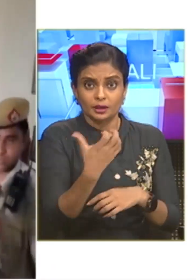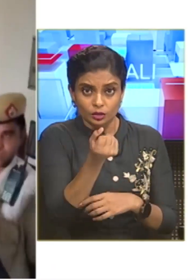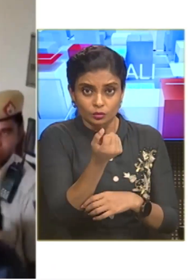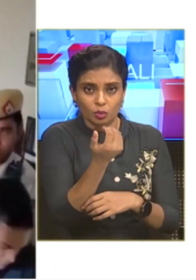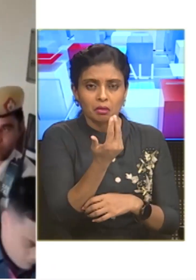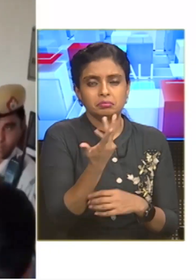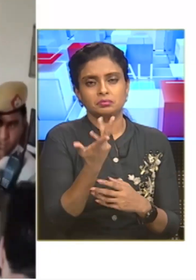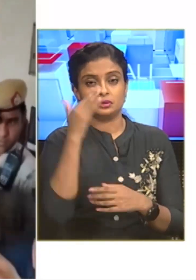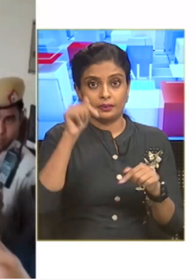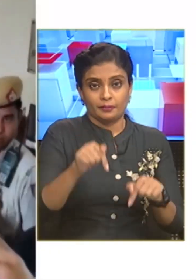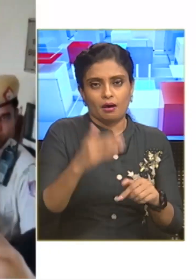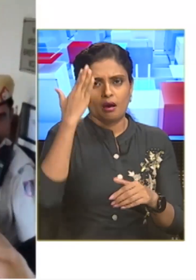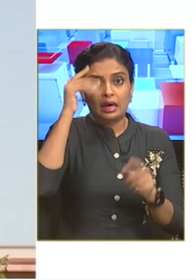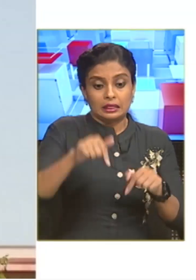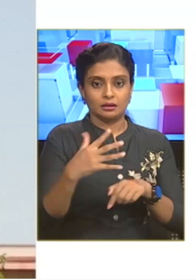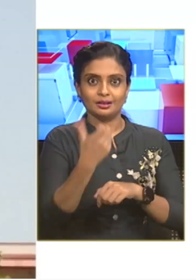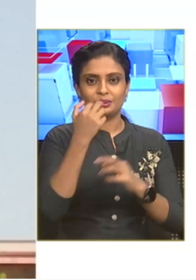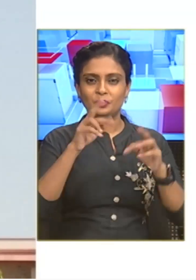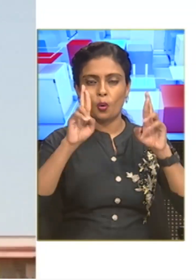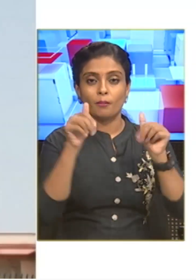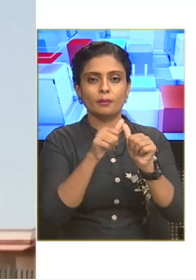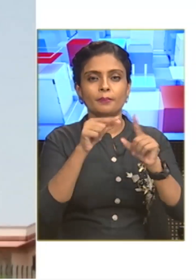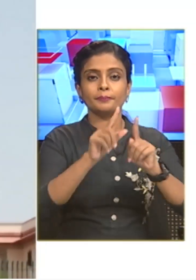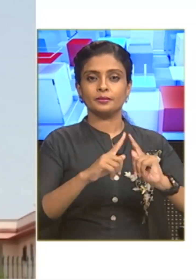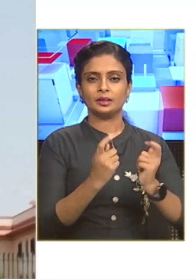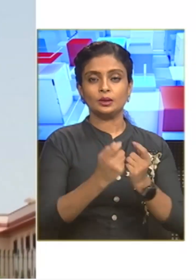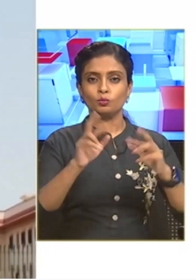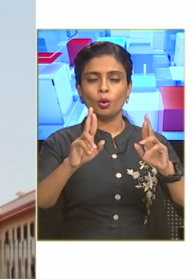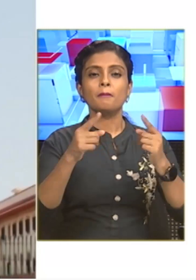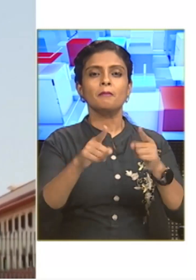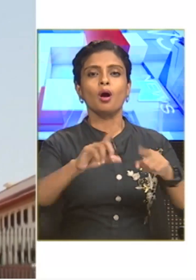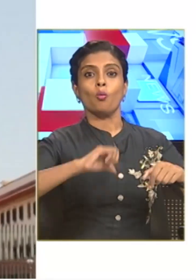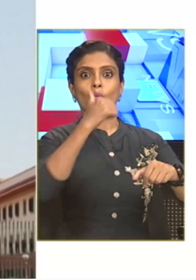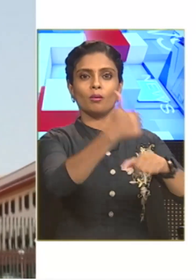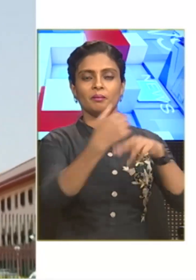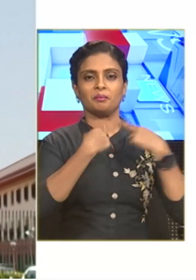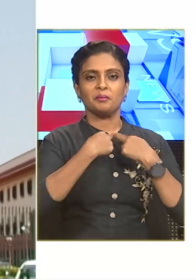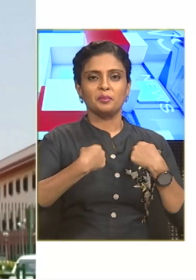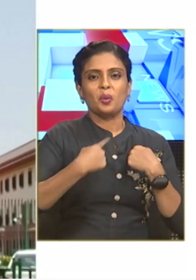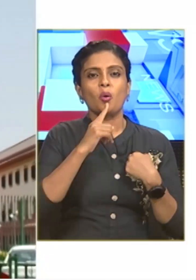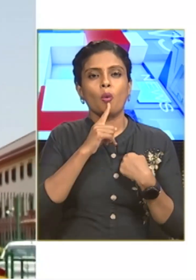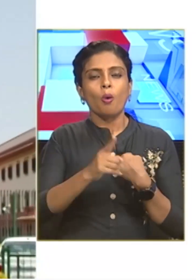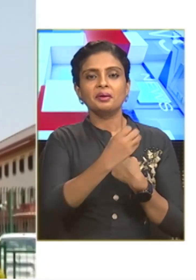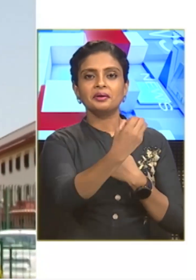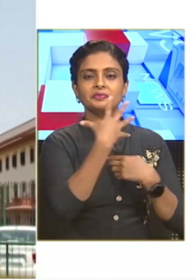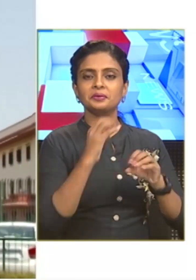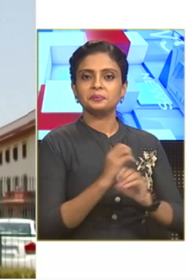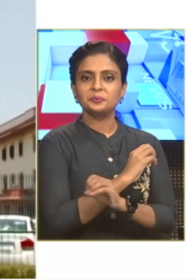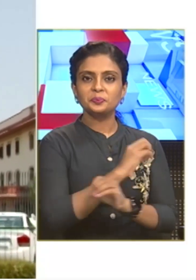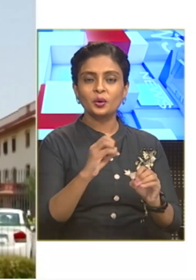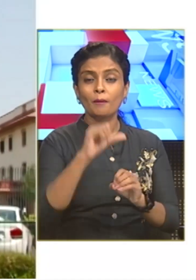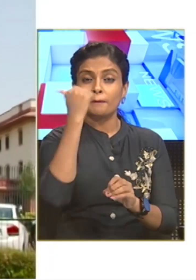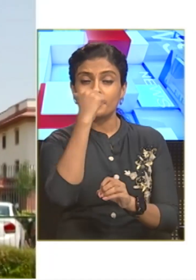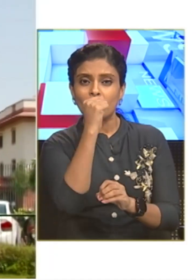ലഭിക്കുമെന്ന് ആമാത്മീ പാർട്ടി പ്രതീക്ഷിച്ചിരുന്നെങ്കിലും സുപ്രീം കോടതി ഉത്തരവ് പറഞ്ഞില്ല മധ്യനായ അഴിമതി കേസിൽ ജാമ്യപേക്ഷ നൽകാതെ